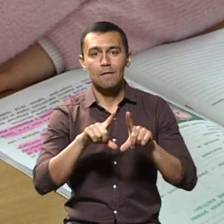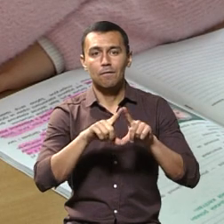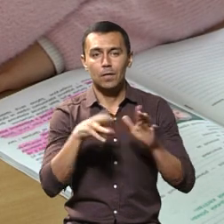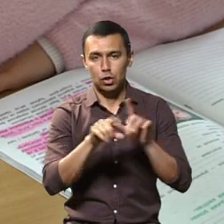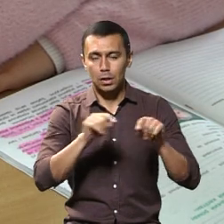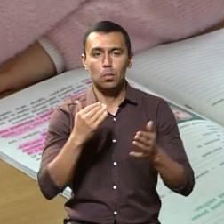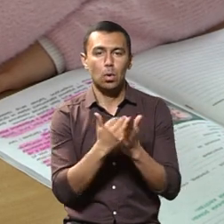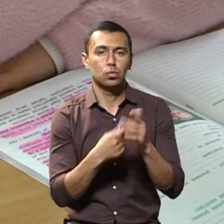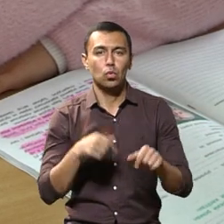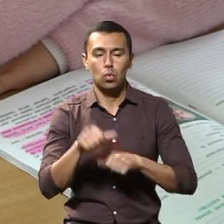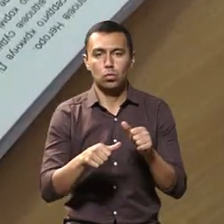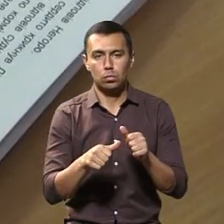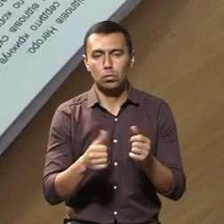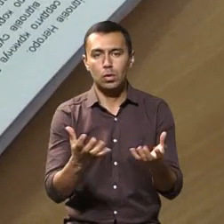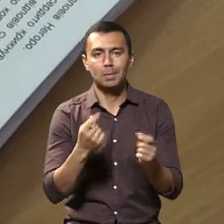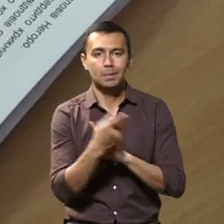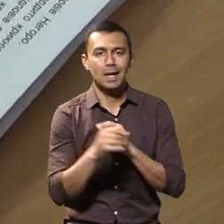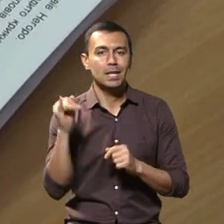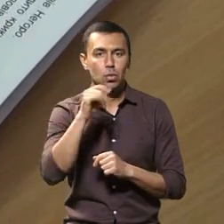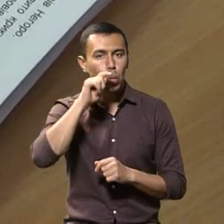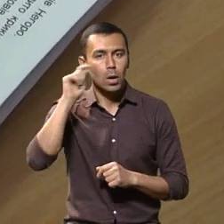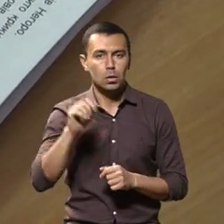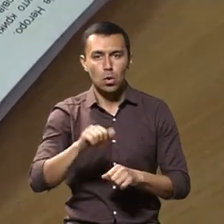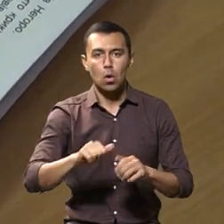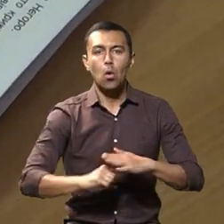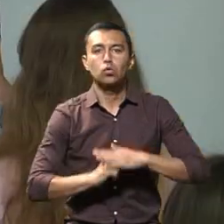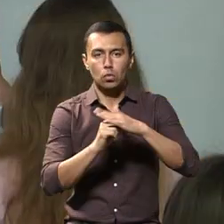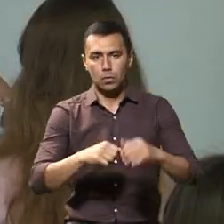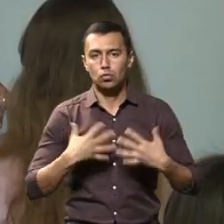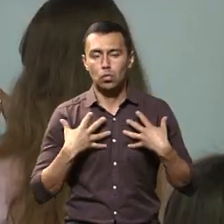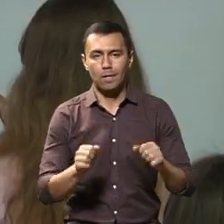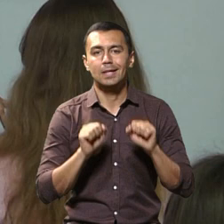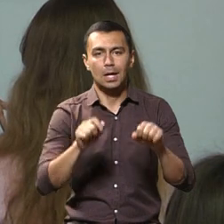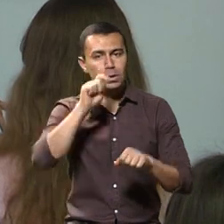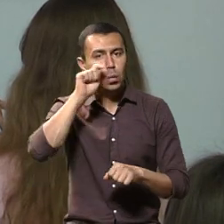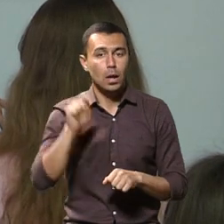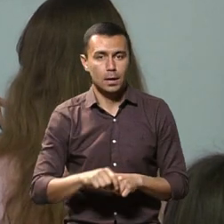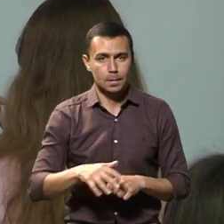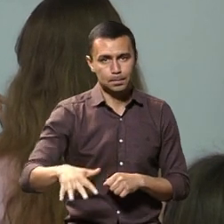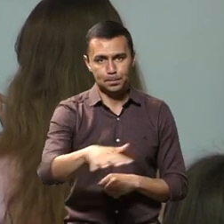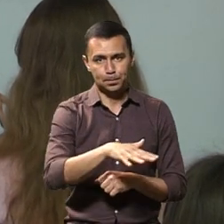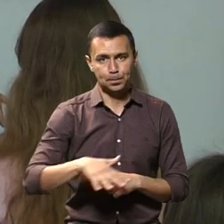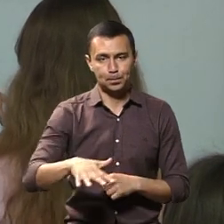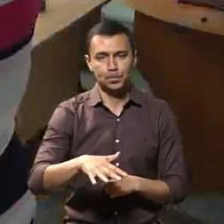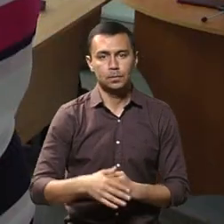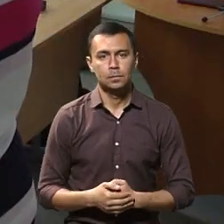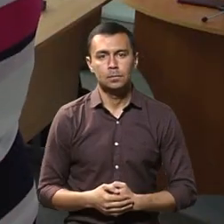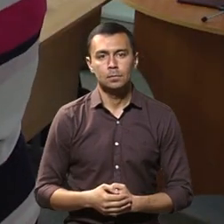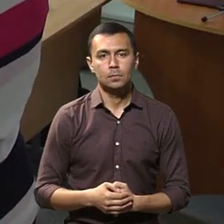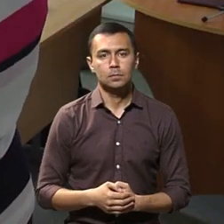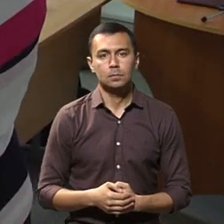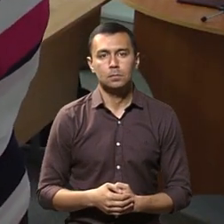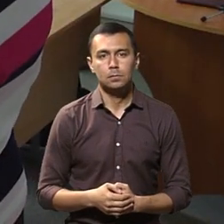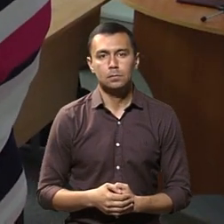програмі цьогоріч зазнали змін «Історія України, основи здоров'я та захист України». Діана Колесник, Олександр Горішевський,